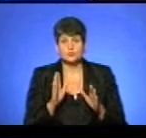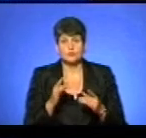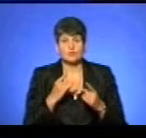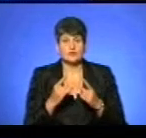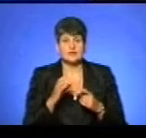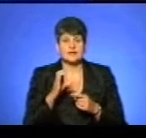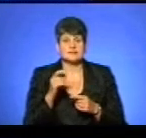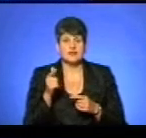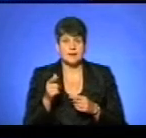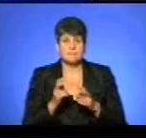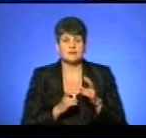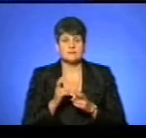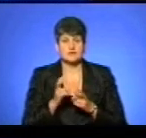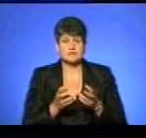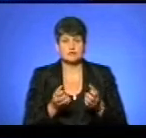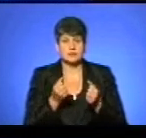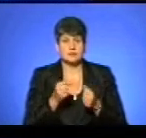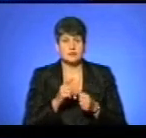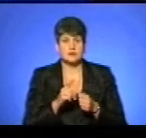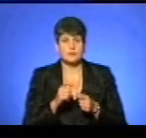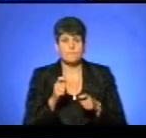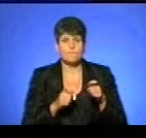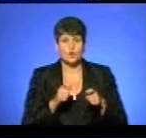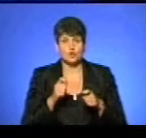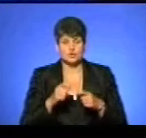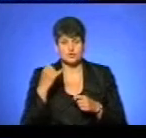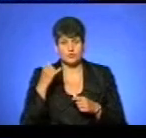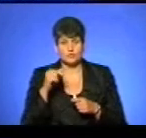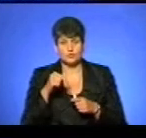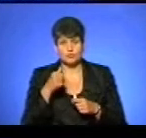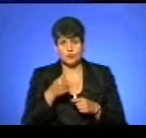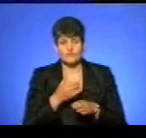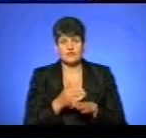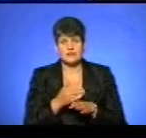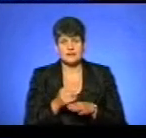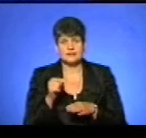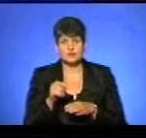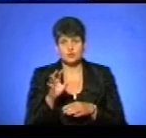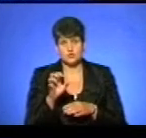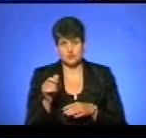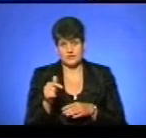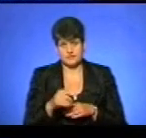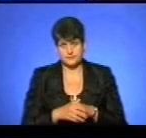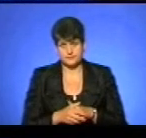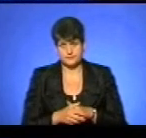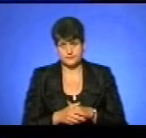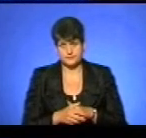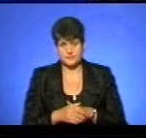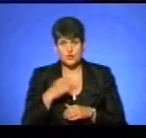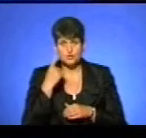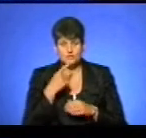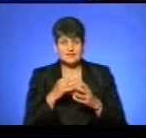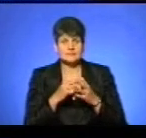СГ підприємствами за утримання молочних корів в поточному році виділяється 1500 гривень. Особистим